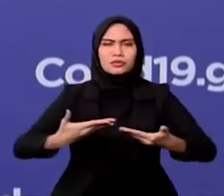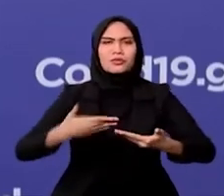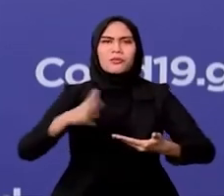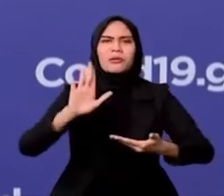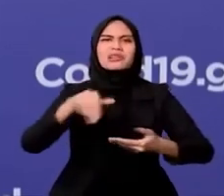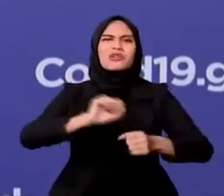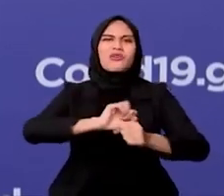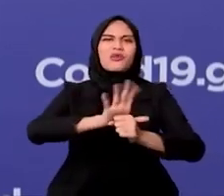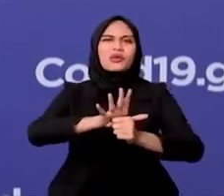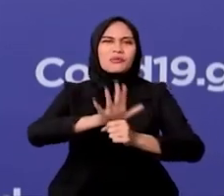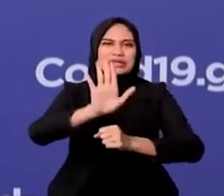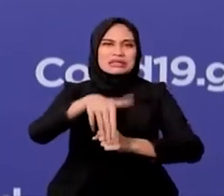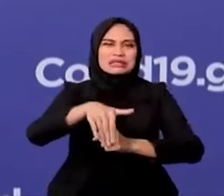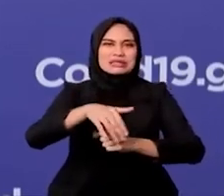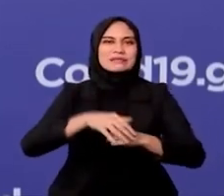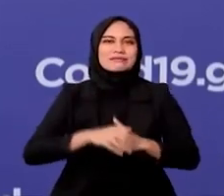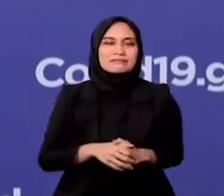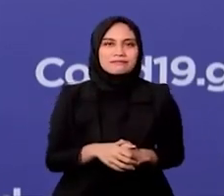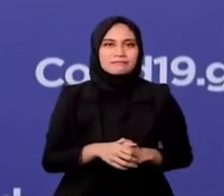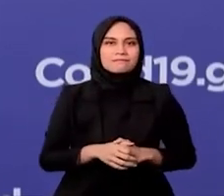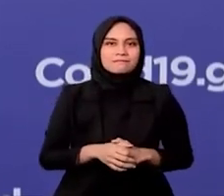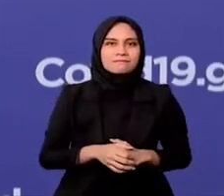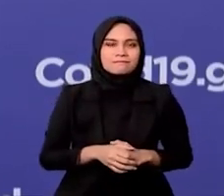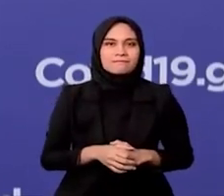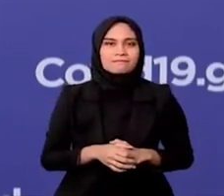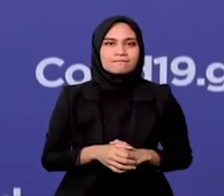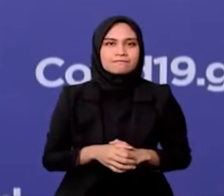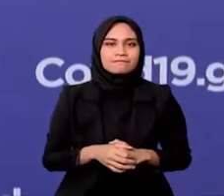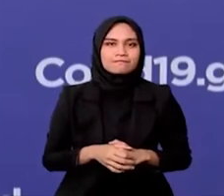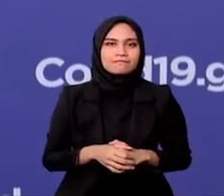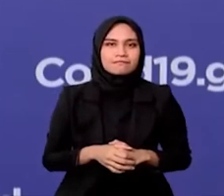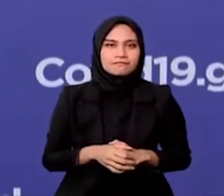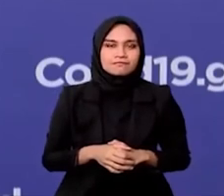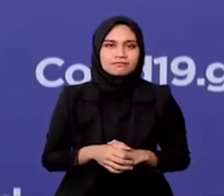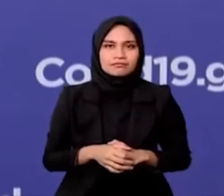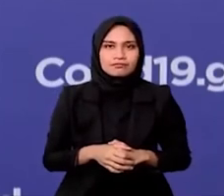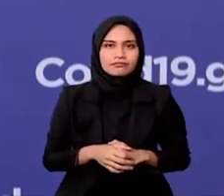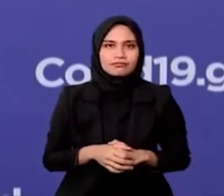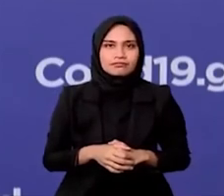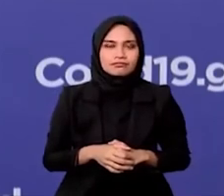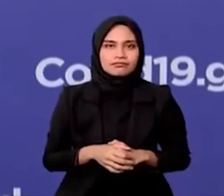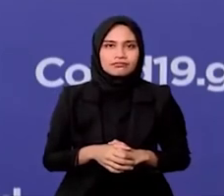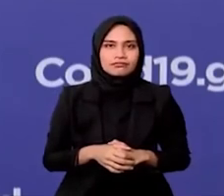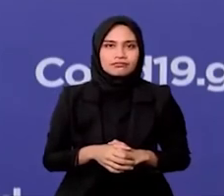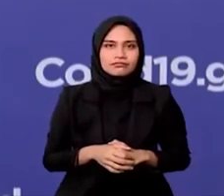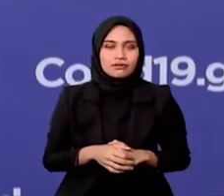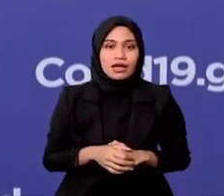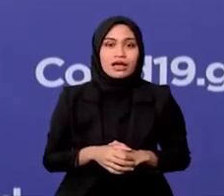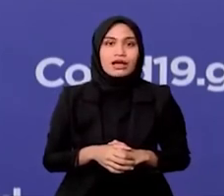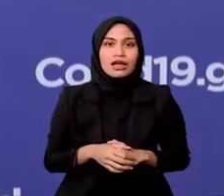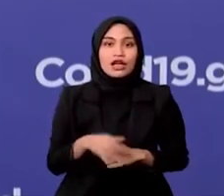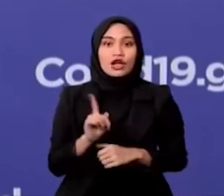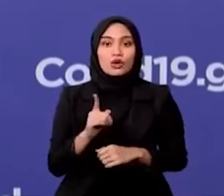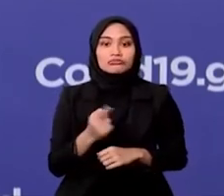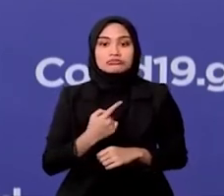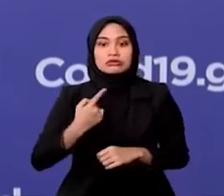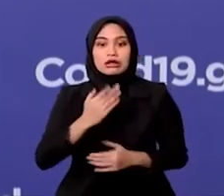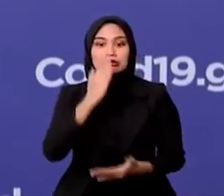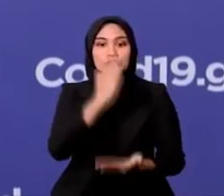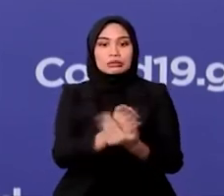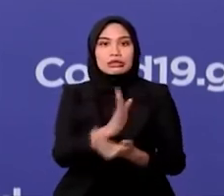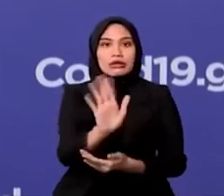19 yang bisa menyebabkan musibah besar apabila kita tidak